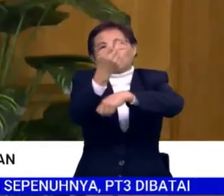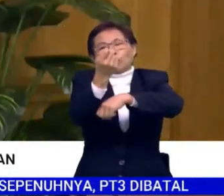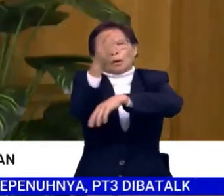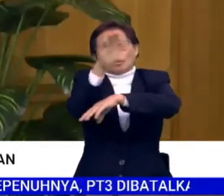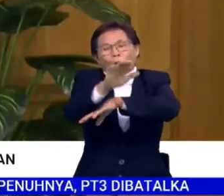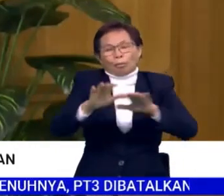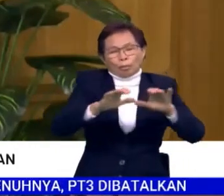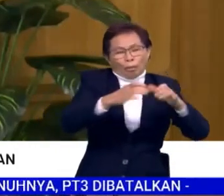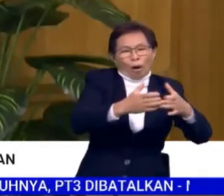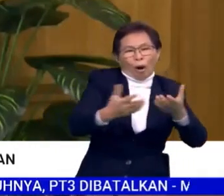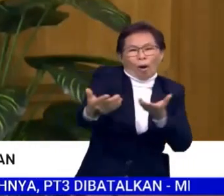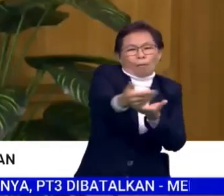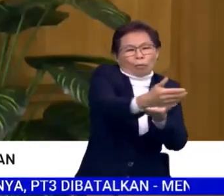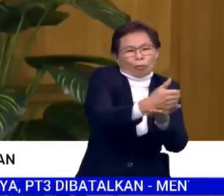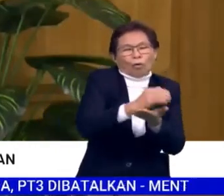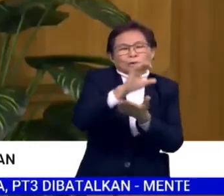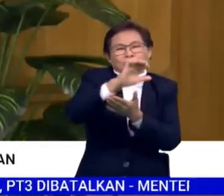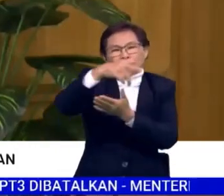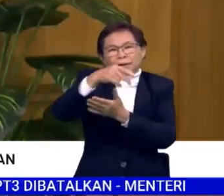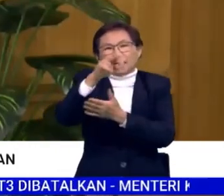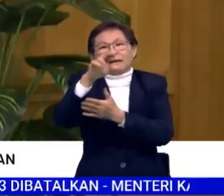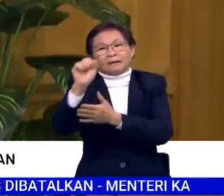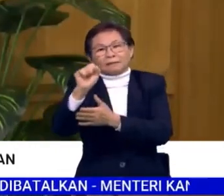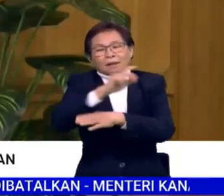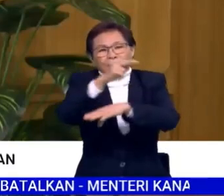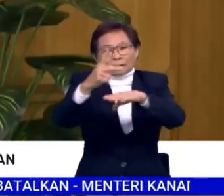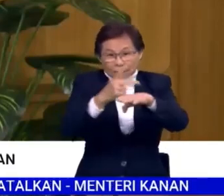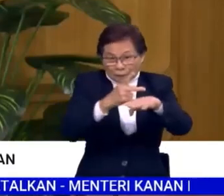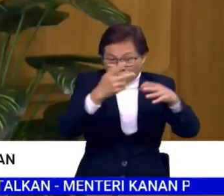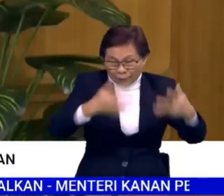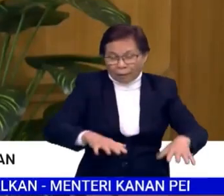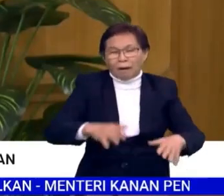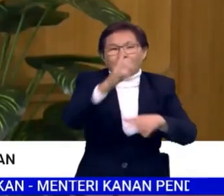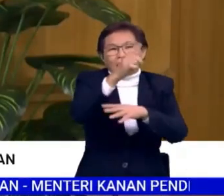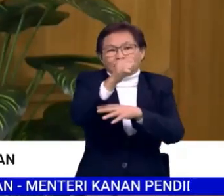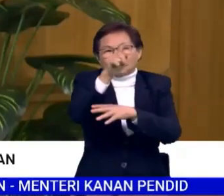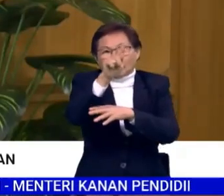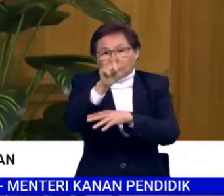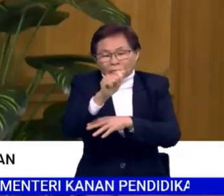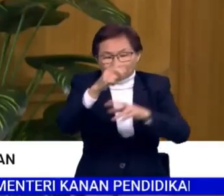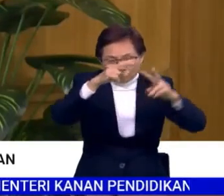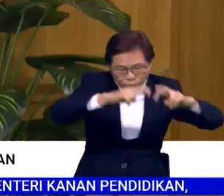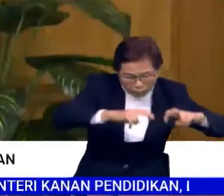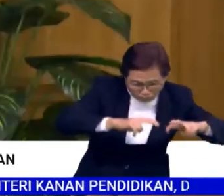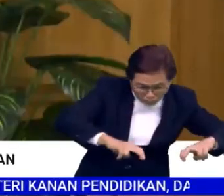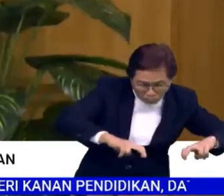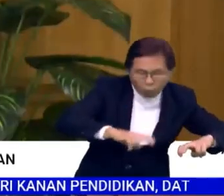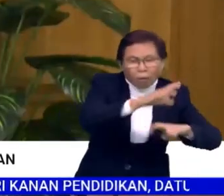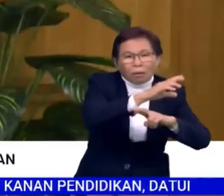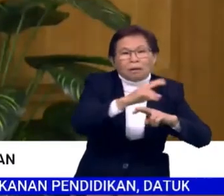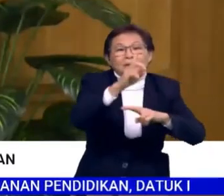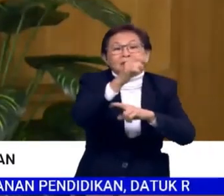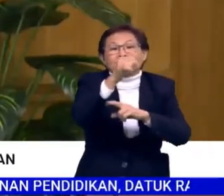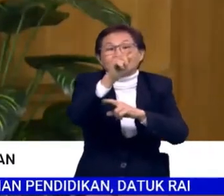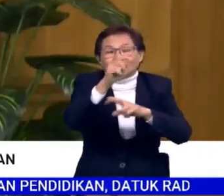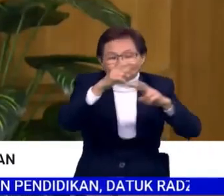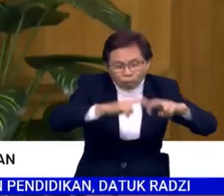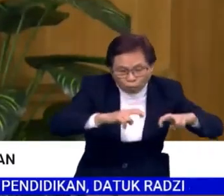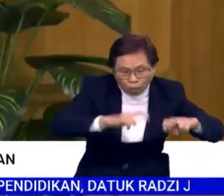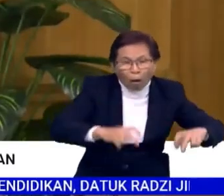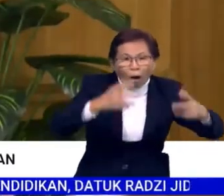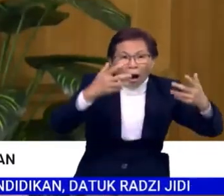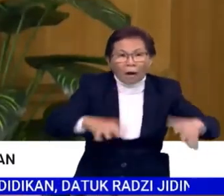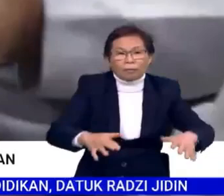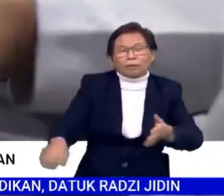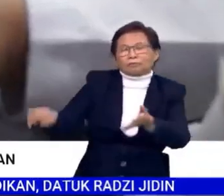pengurusan data CPRC kebangsaan. Seterusnya data ini dianalisa dan diverifikasi sebelum